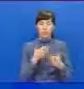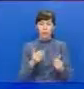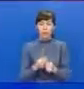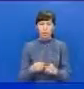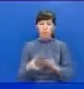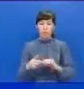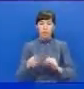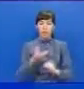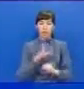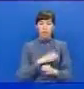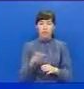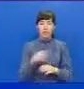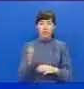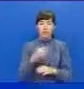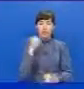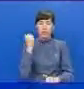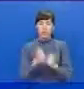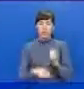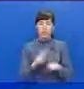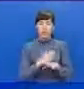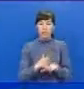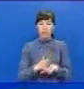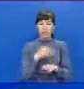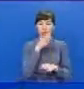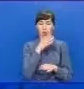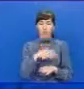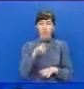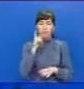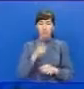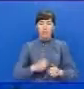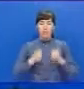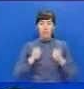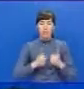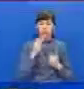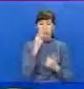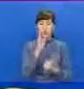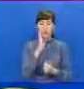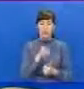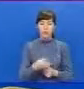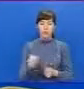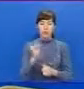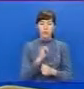шақырды. Қазығұртта әр сайлау науқаны кезінде жастар жағы белсенділік танытады.